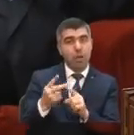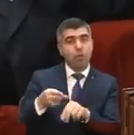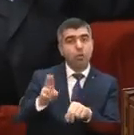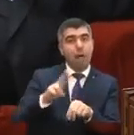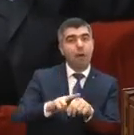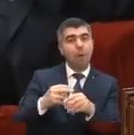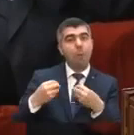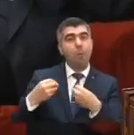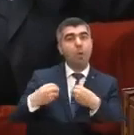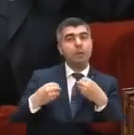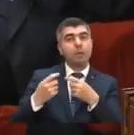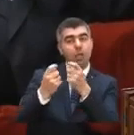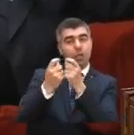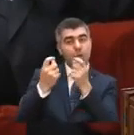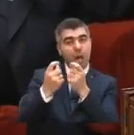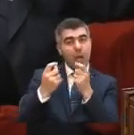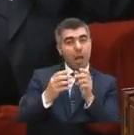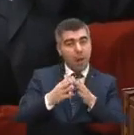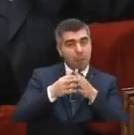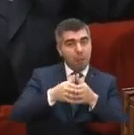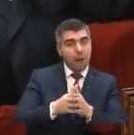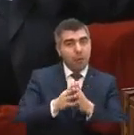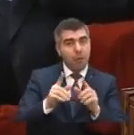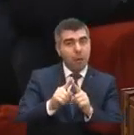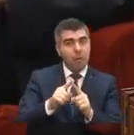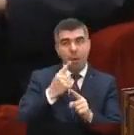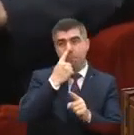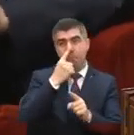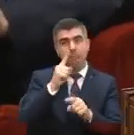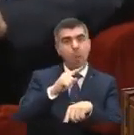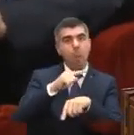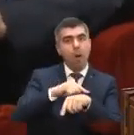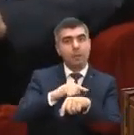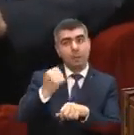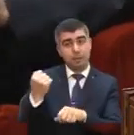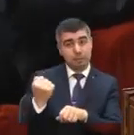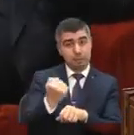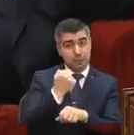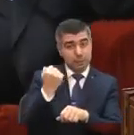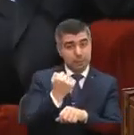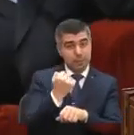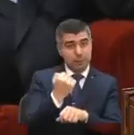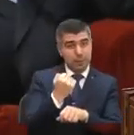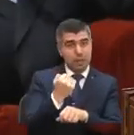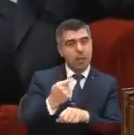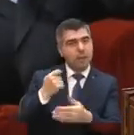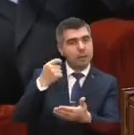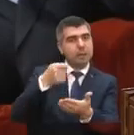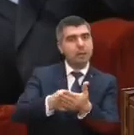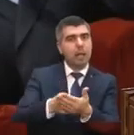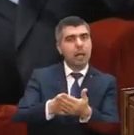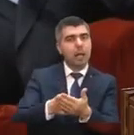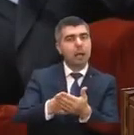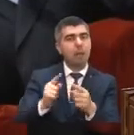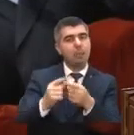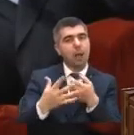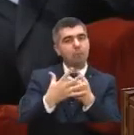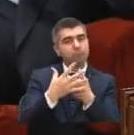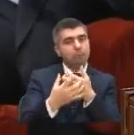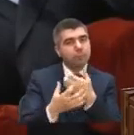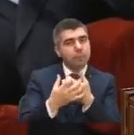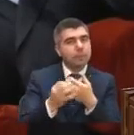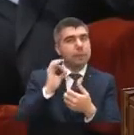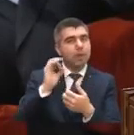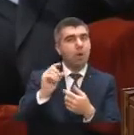بهذه العمليه، باش اللي دار مثل هذه الاجراءات اللي هي سلبيه ومنها التاخر او عدم تقديم الخدمه يتم الاقتطاع من ذاك لاكوسيون اللي